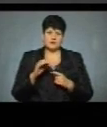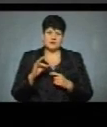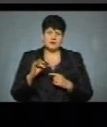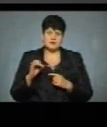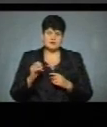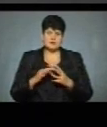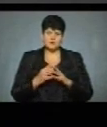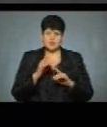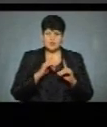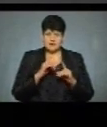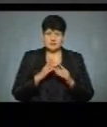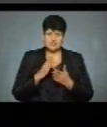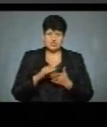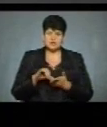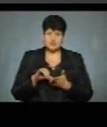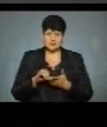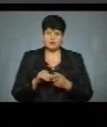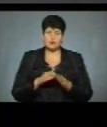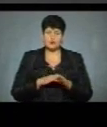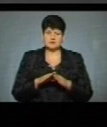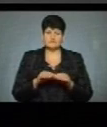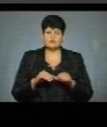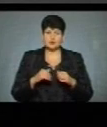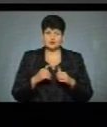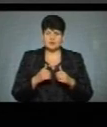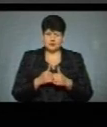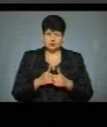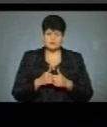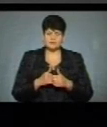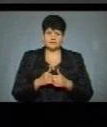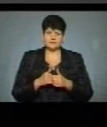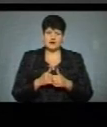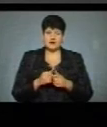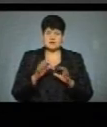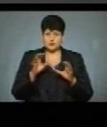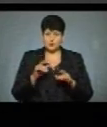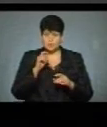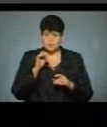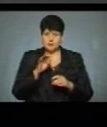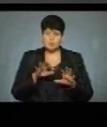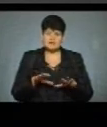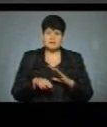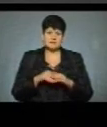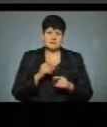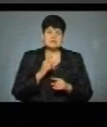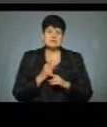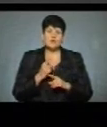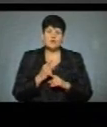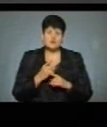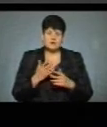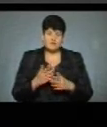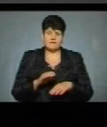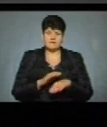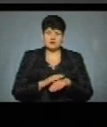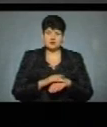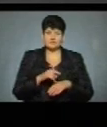Великобірківської сільської ради, а також є членом виконавчого комітету Великобірківської сільської ради. А закон України про місцеві вибори забороняє, тобто